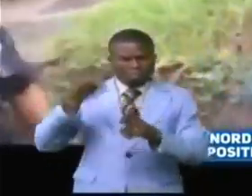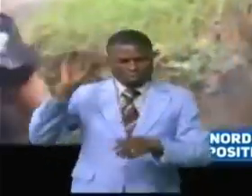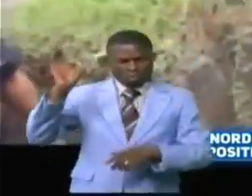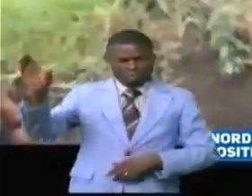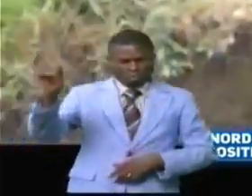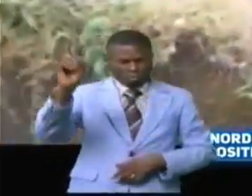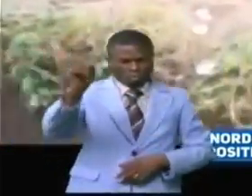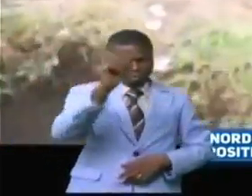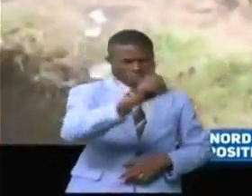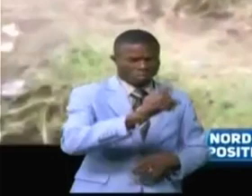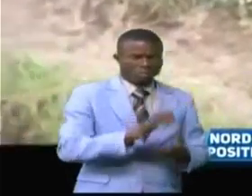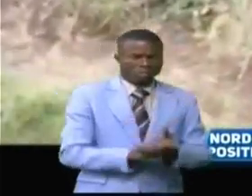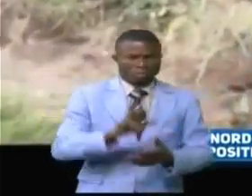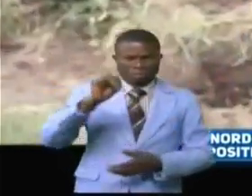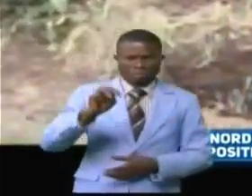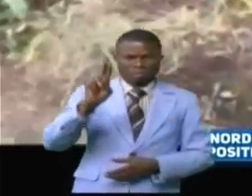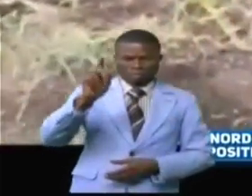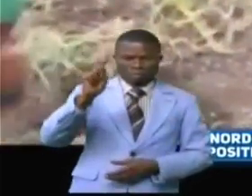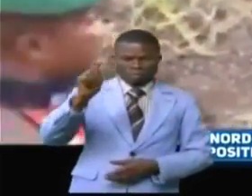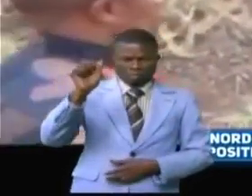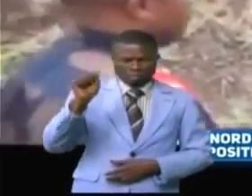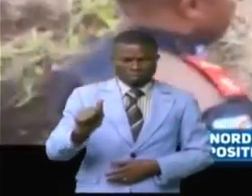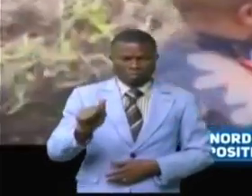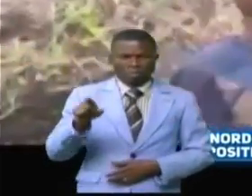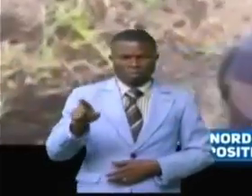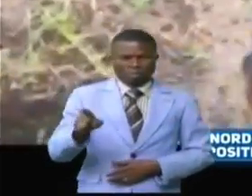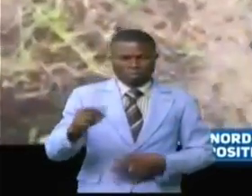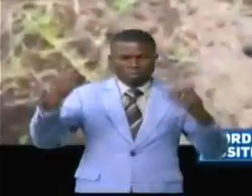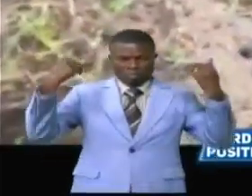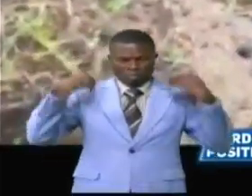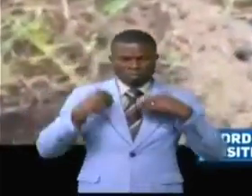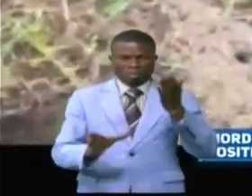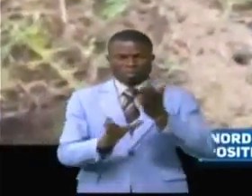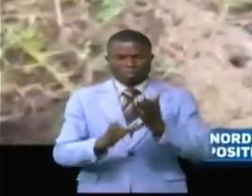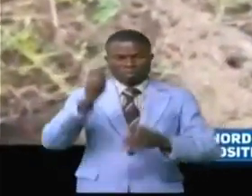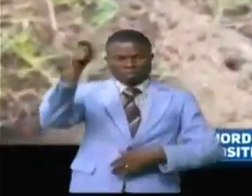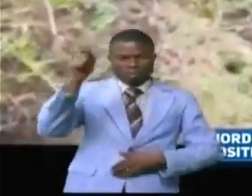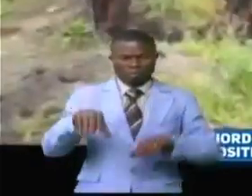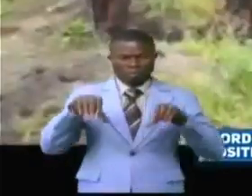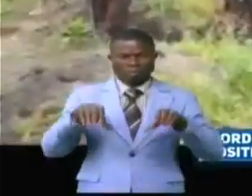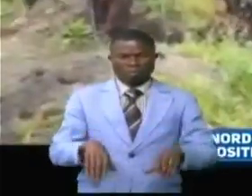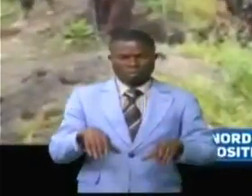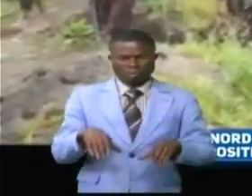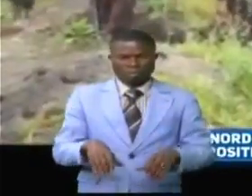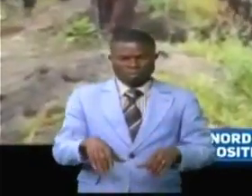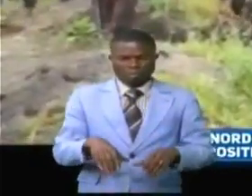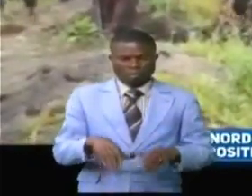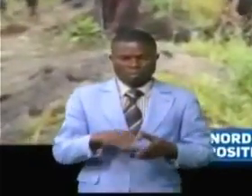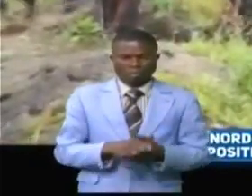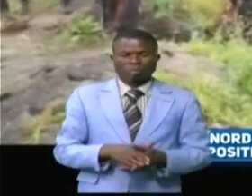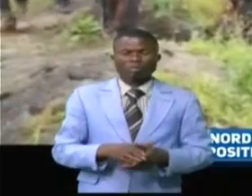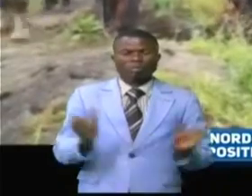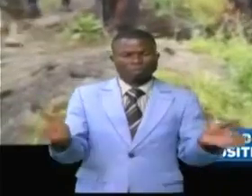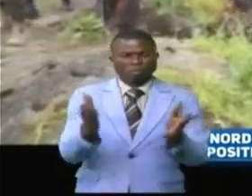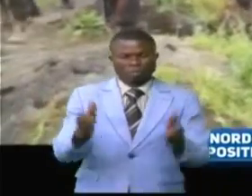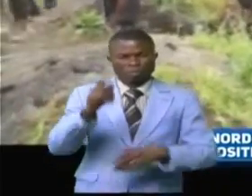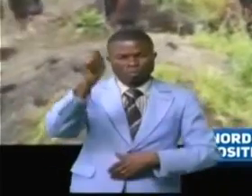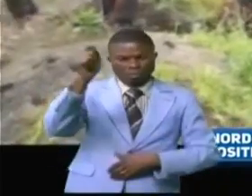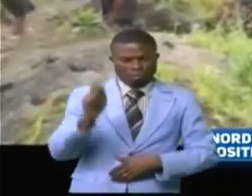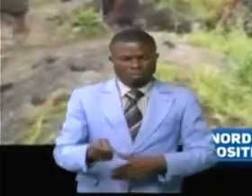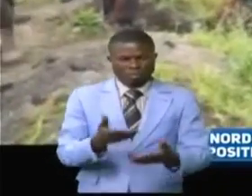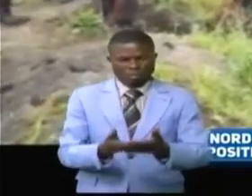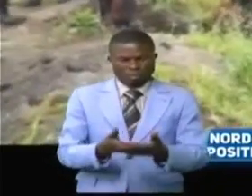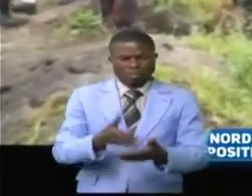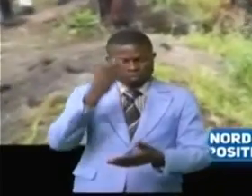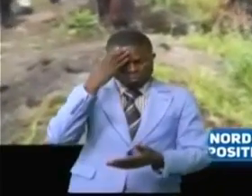enfin Mutao, en territoire de Nyiragongo. Le chef adjoint de l'armée congolaise rehausse les morales des hommes, s'imprègne